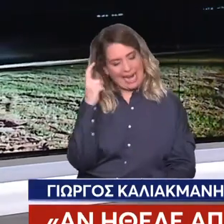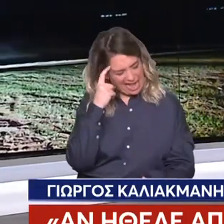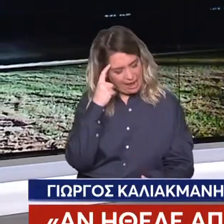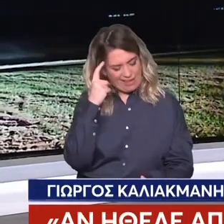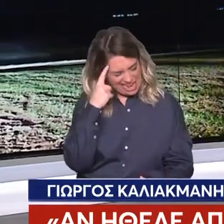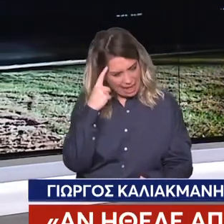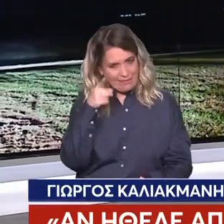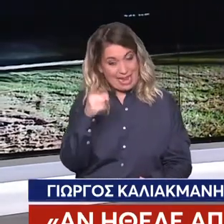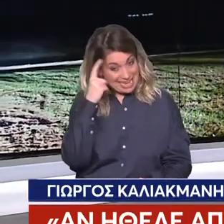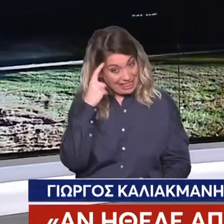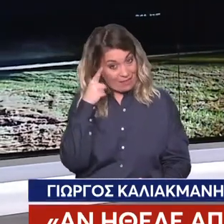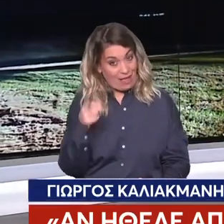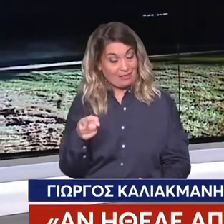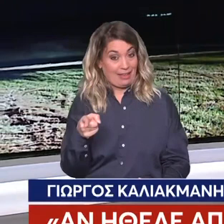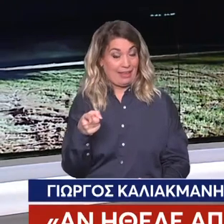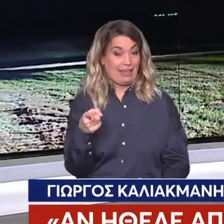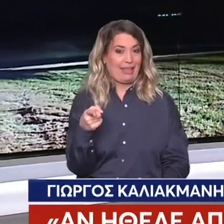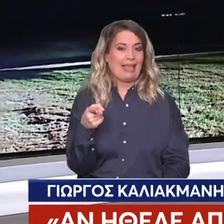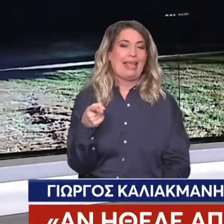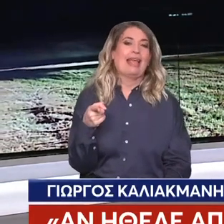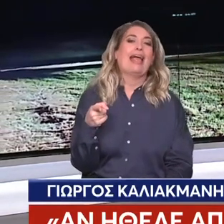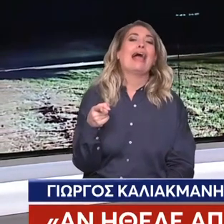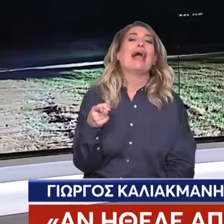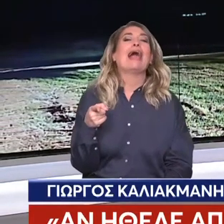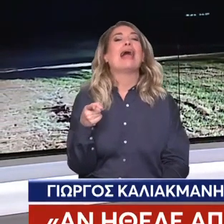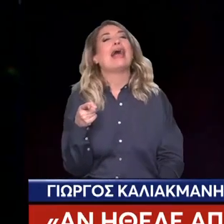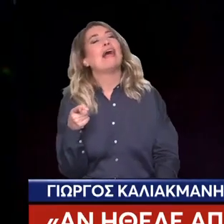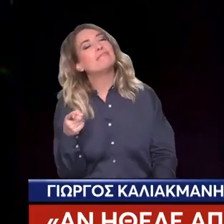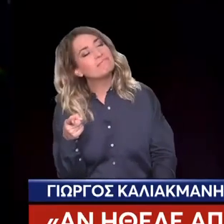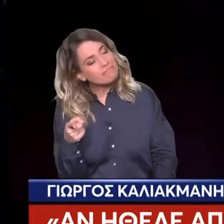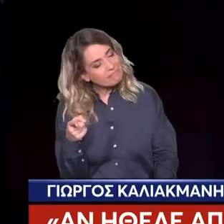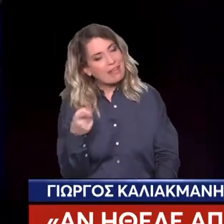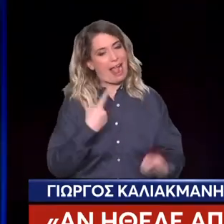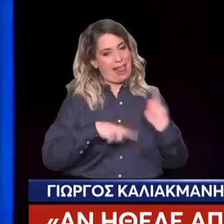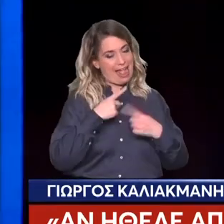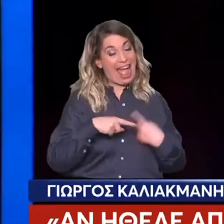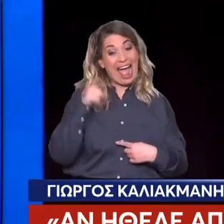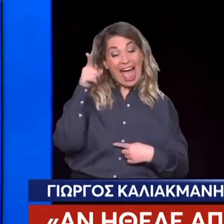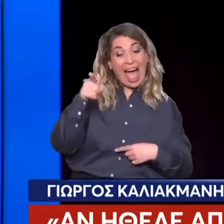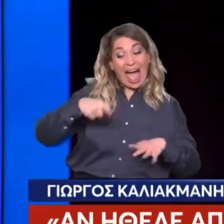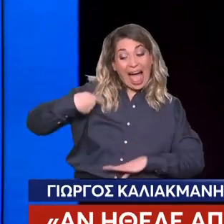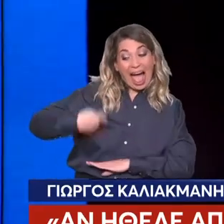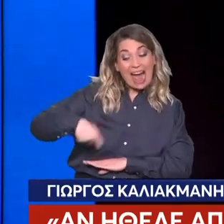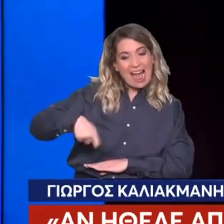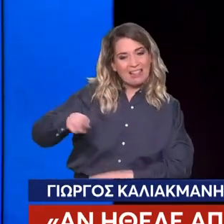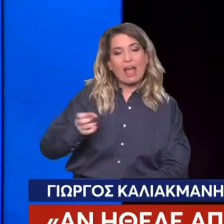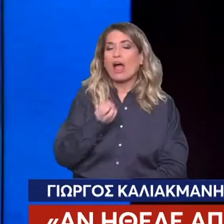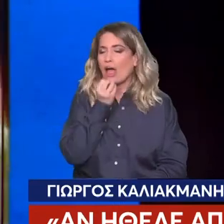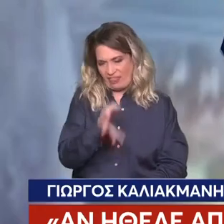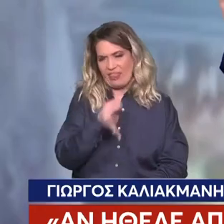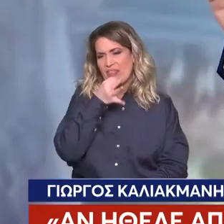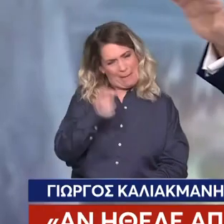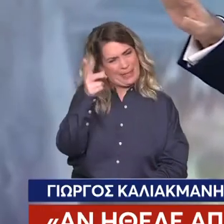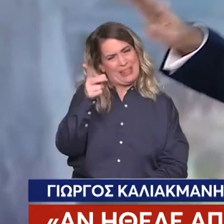Αυτός θα ομολογήσει. Ναι. Στον ανακριτή. Θεωρώ βέβαιο ότι στον ανακριτή θα ομολογήσει. Εγώ να σας πω